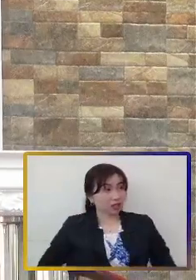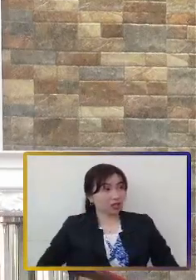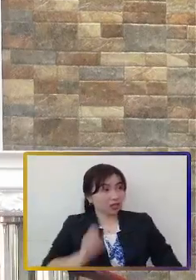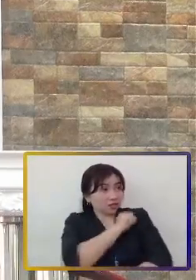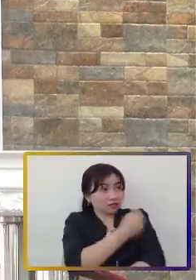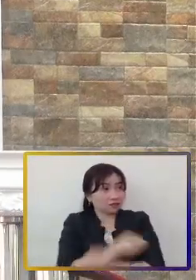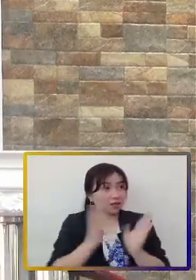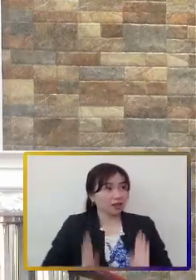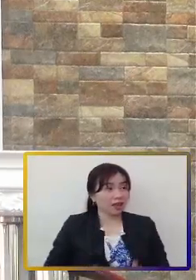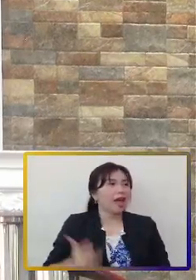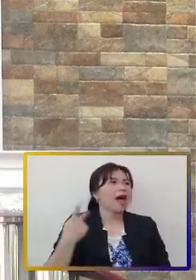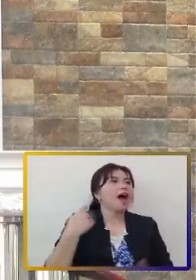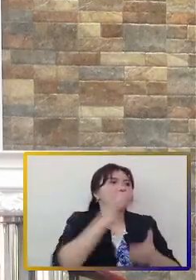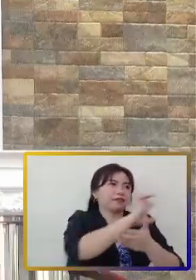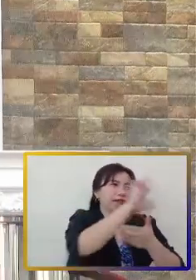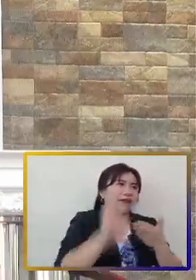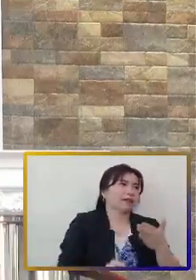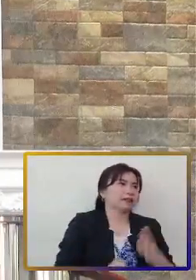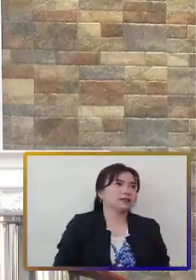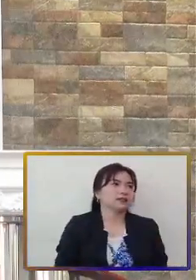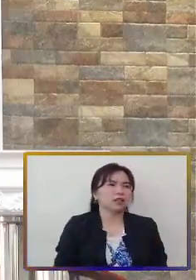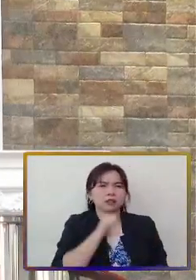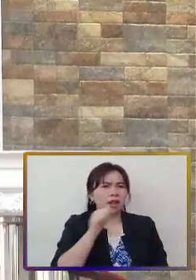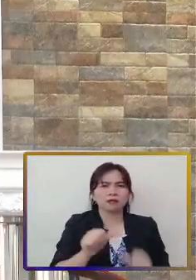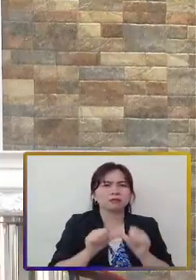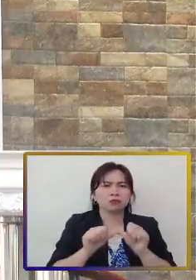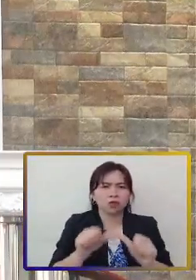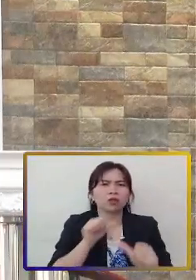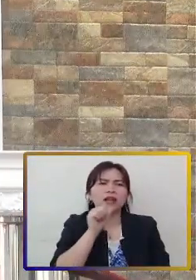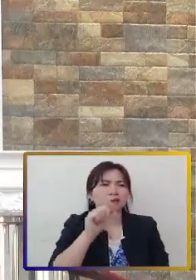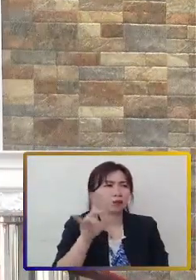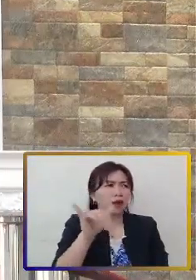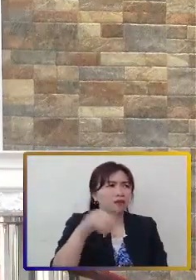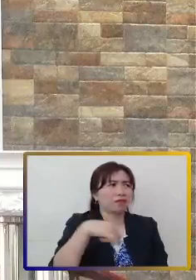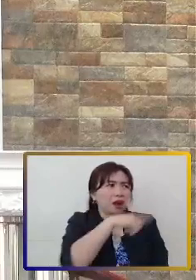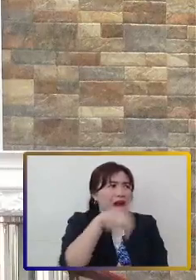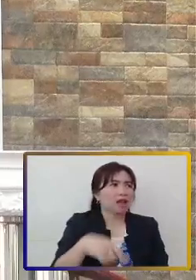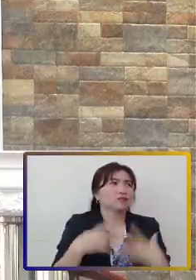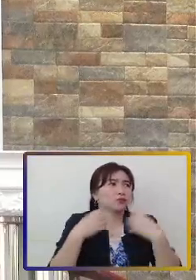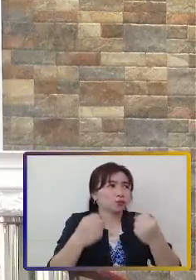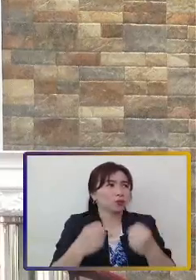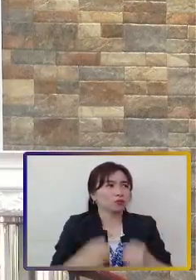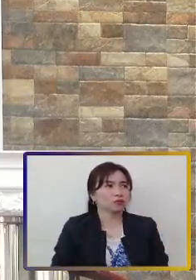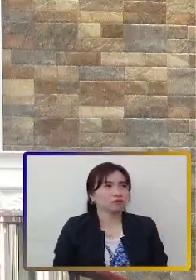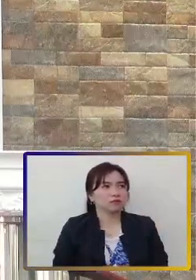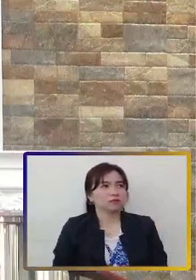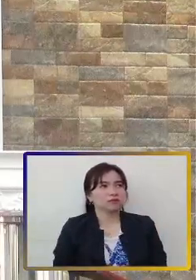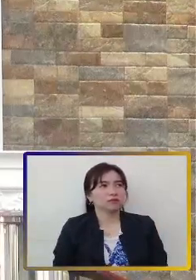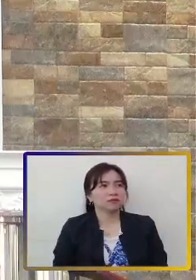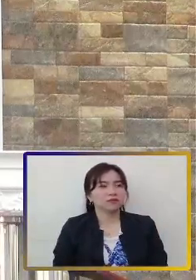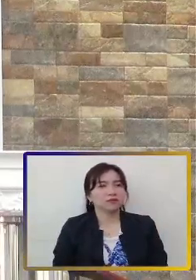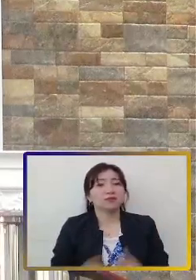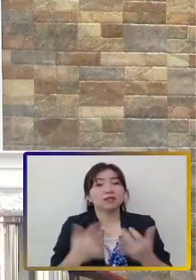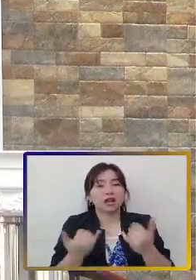go exed beyond the point na sinabi na ng Panginoon It's rest time then Anong nagakuha natin